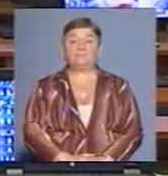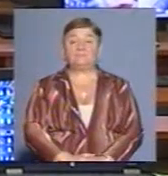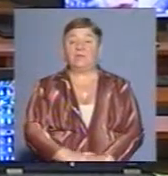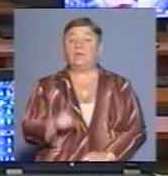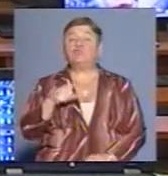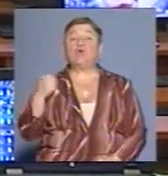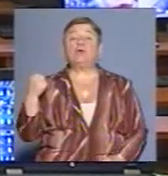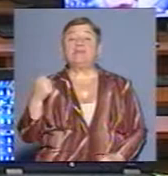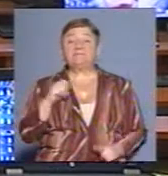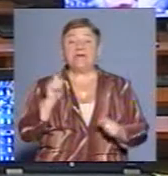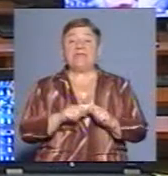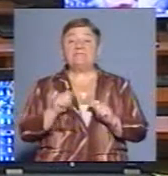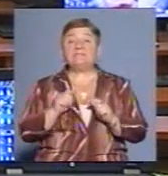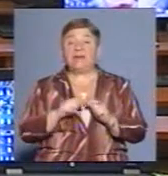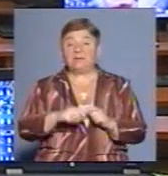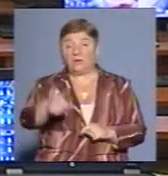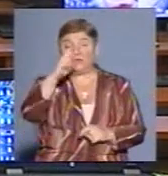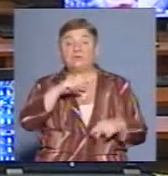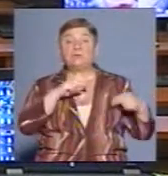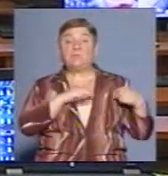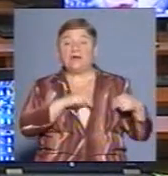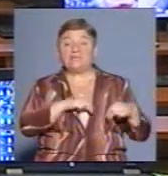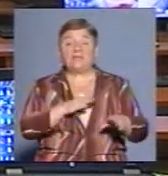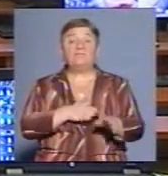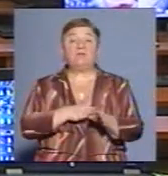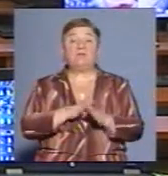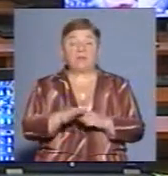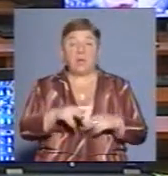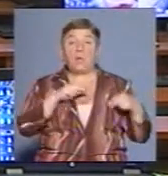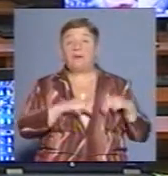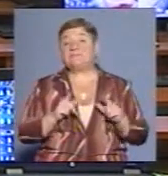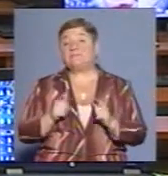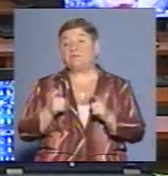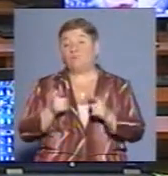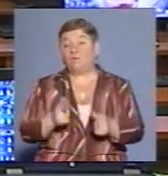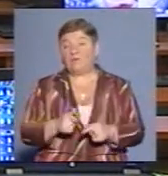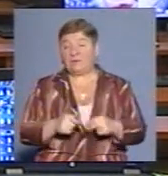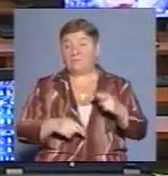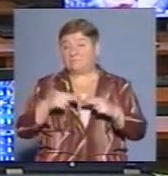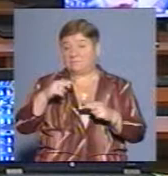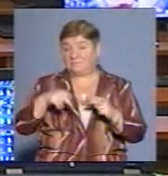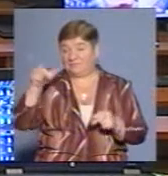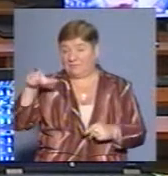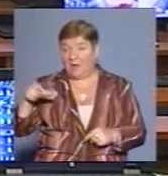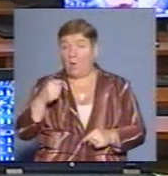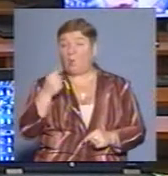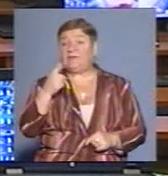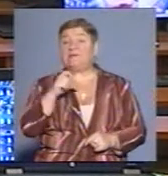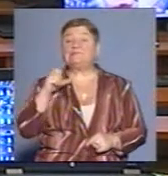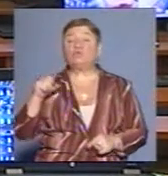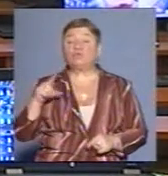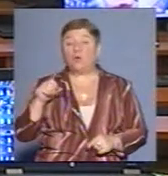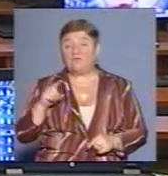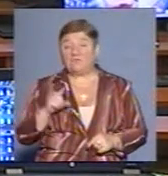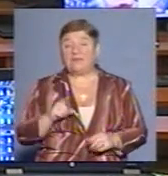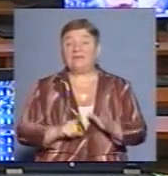Цього тижня інспектори управління Держпраці перевіряють, чи офіційно працевлаштовані робітники підприємств. 11 жовтня інспектували